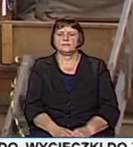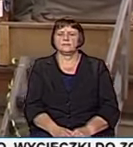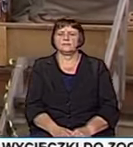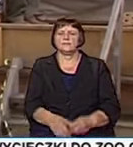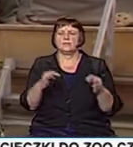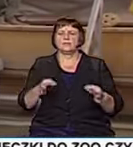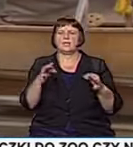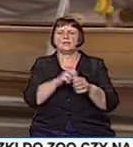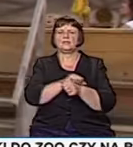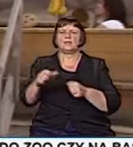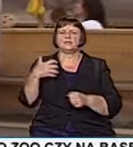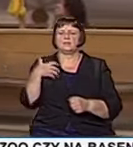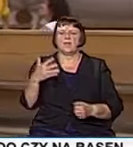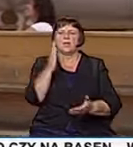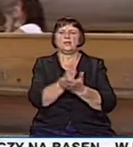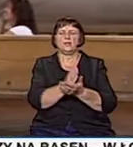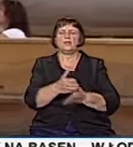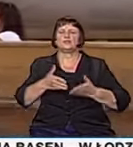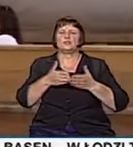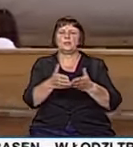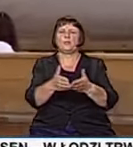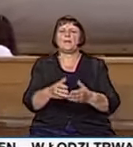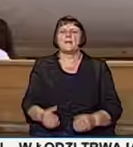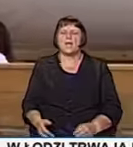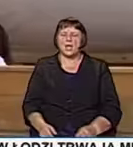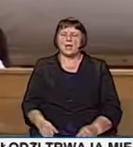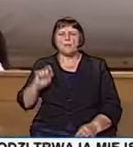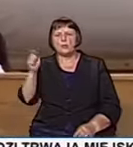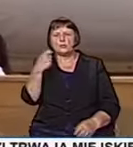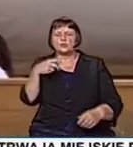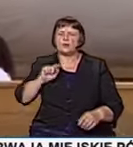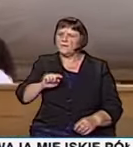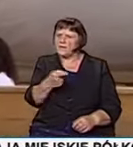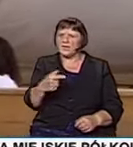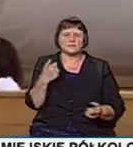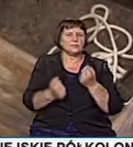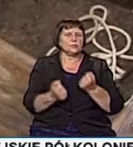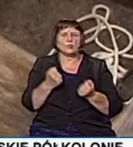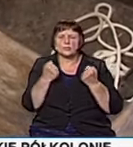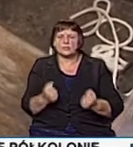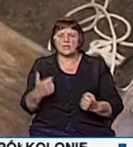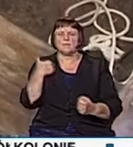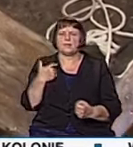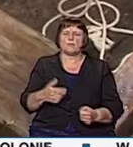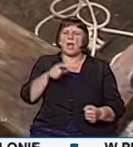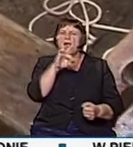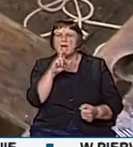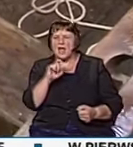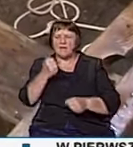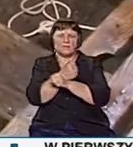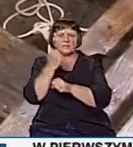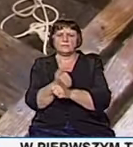Teraz to jestem gość i już płynę. Podróż do Francji łatwa nie była. Trzeba było pokonać i silne prądy, i rafy kamienne, i